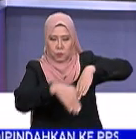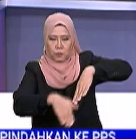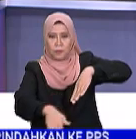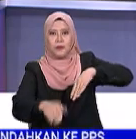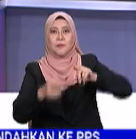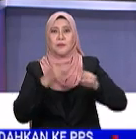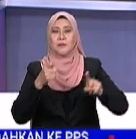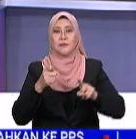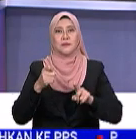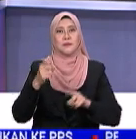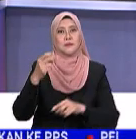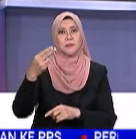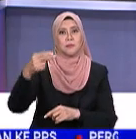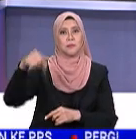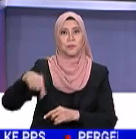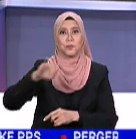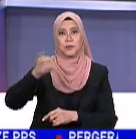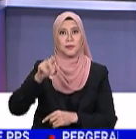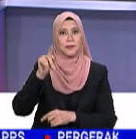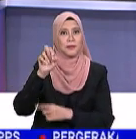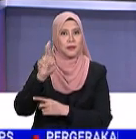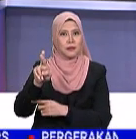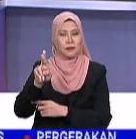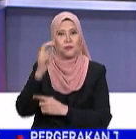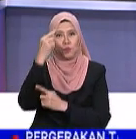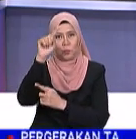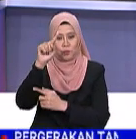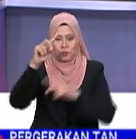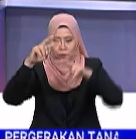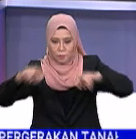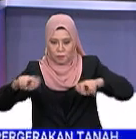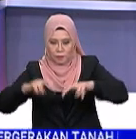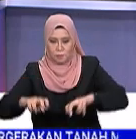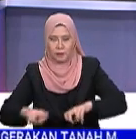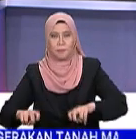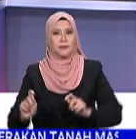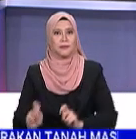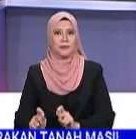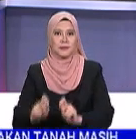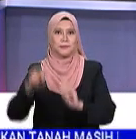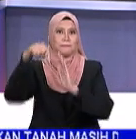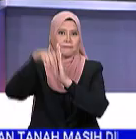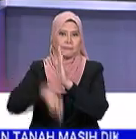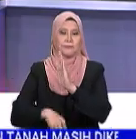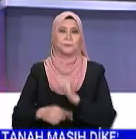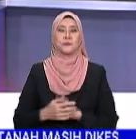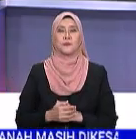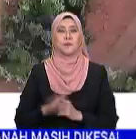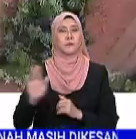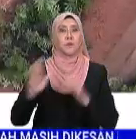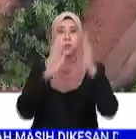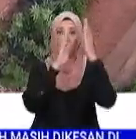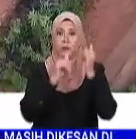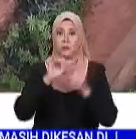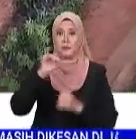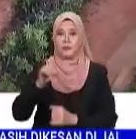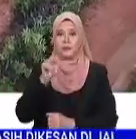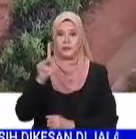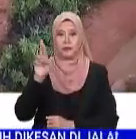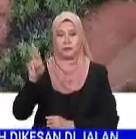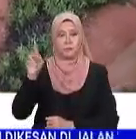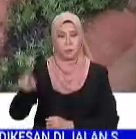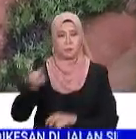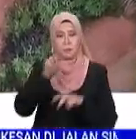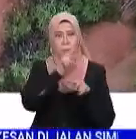Ibu pejabat jabatan kerja Raya Ceger menjalankan kajian dan tindakan lanjut beliau mengharapkan jika or sentiasa